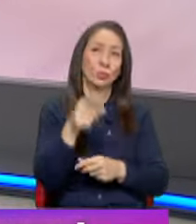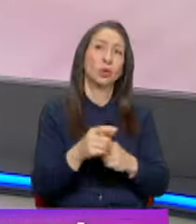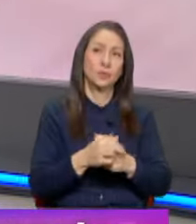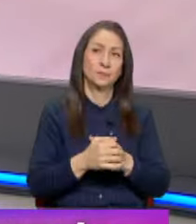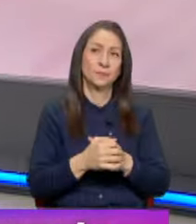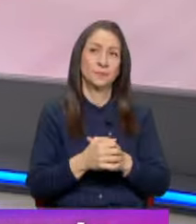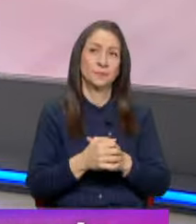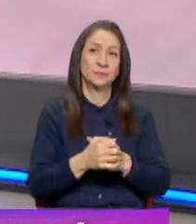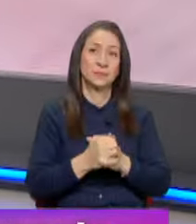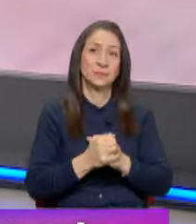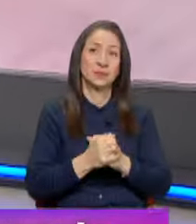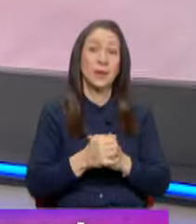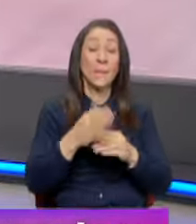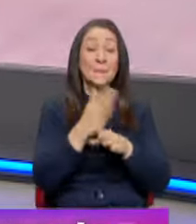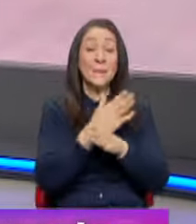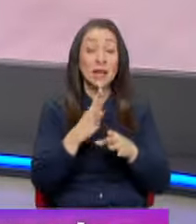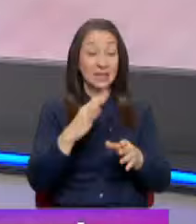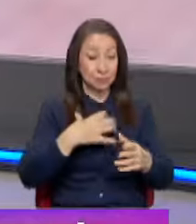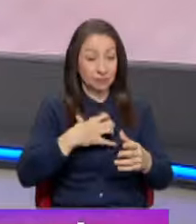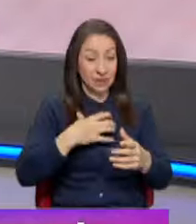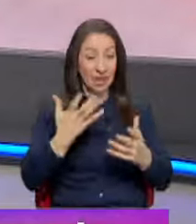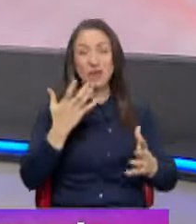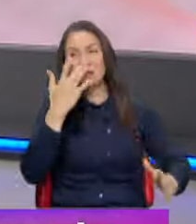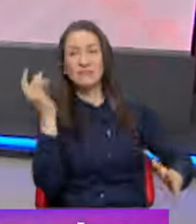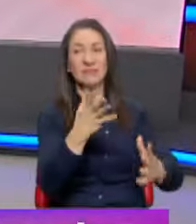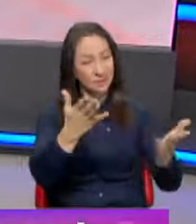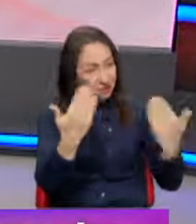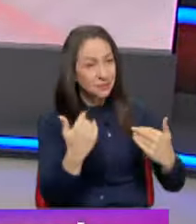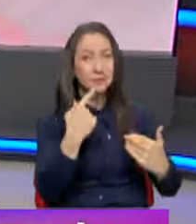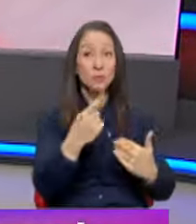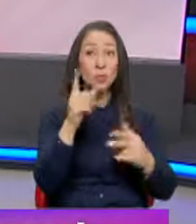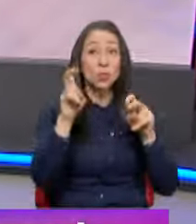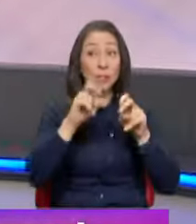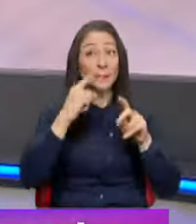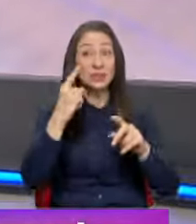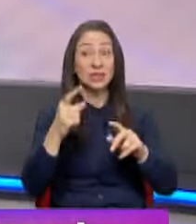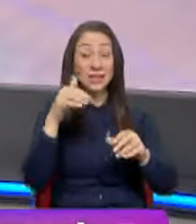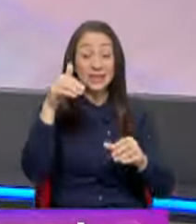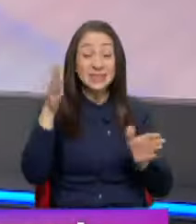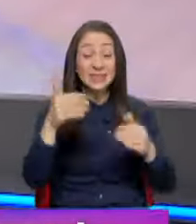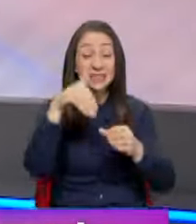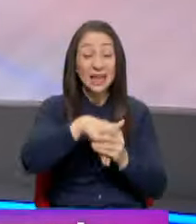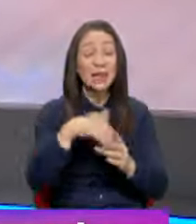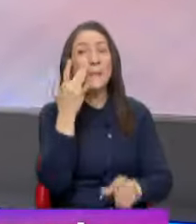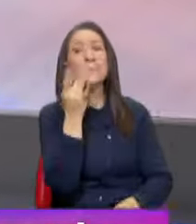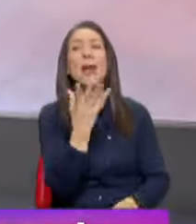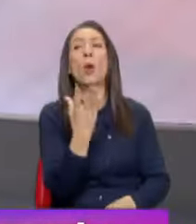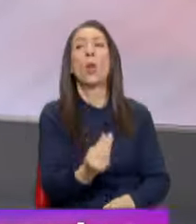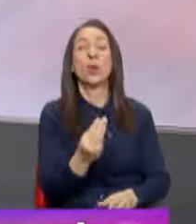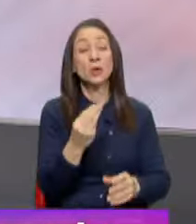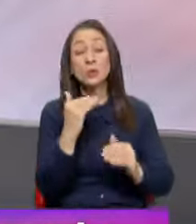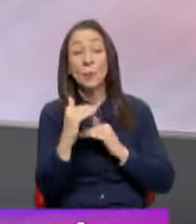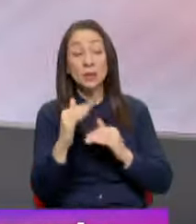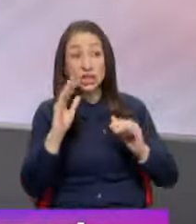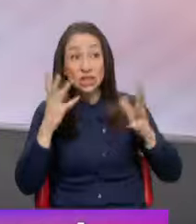şekilde ve kendisi mal varlığı üzerinden rest çekerken bu konuya geri döneceğiz sandıkta belli olur vatandaşın yaklaşımı Hani